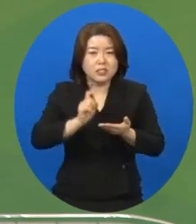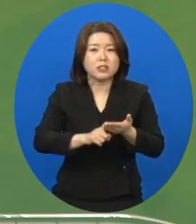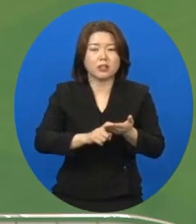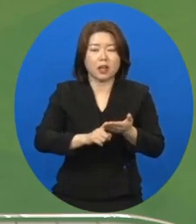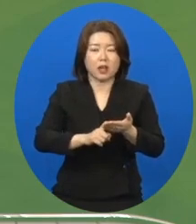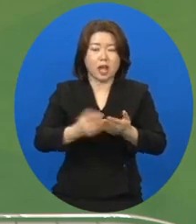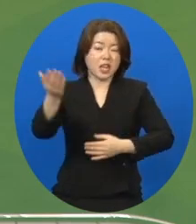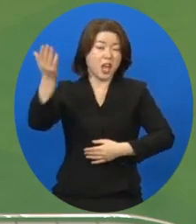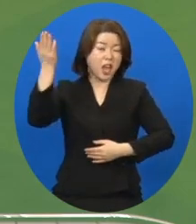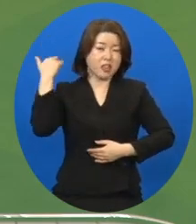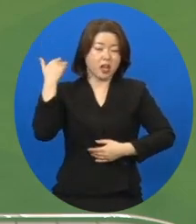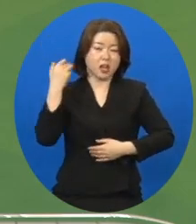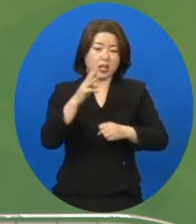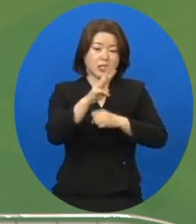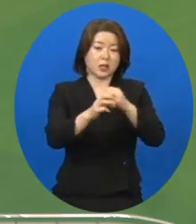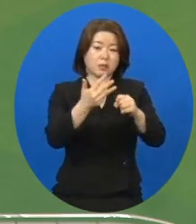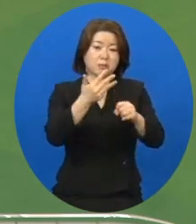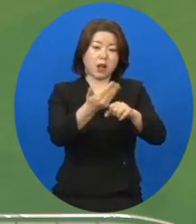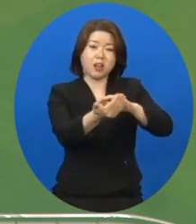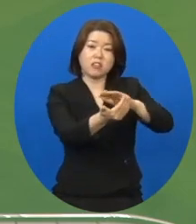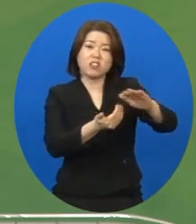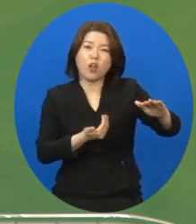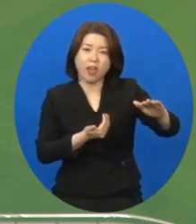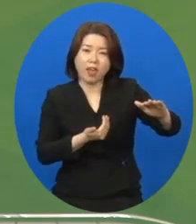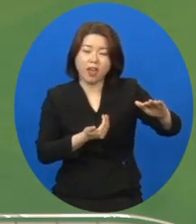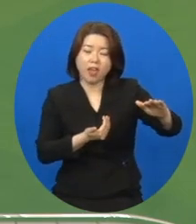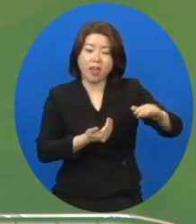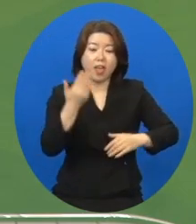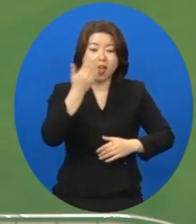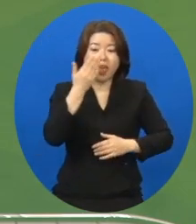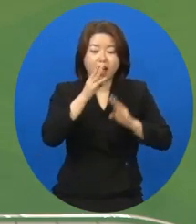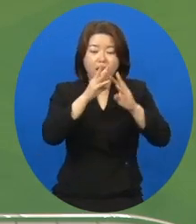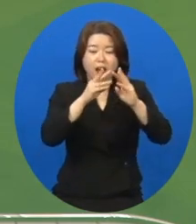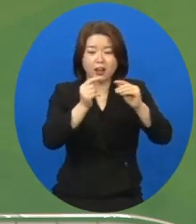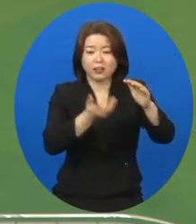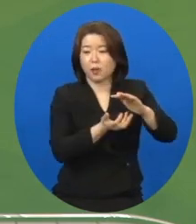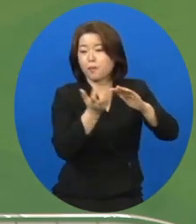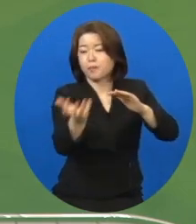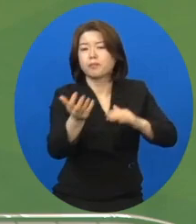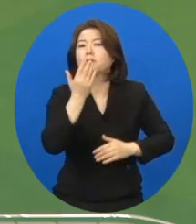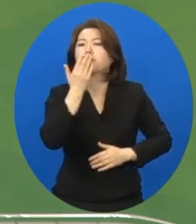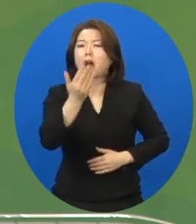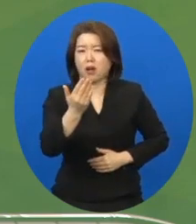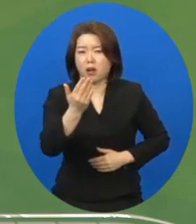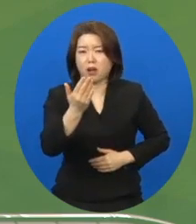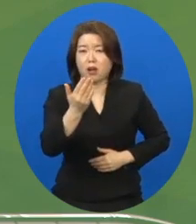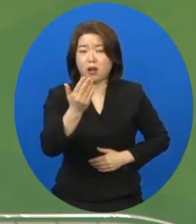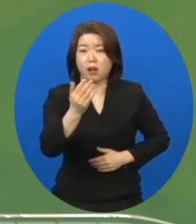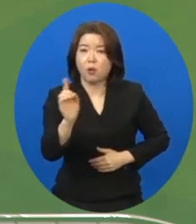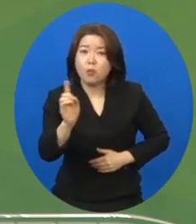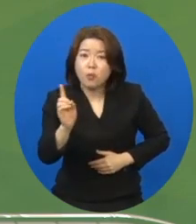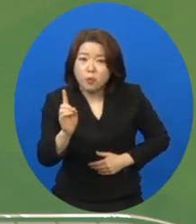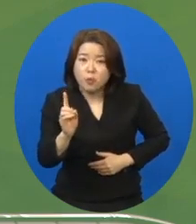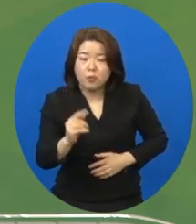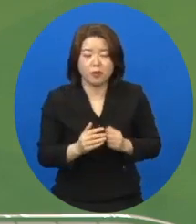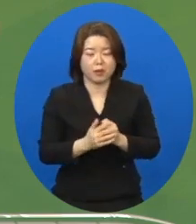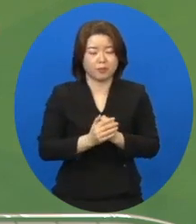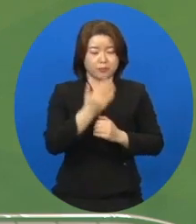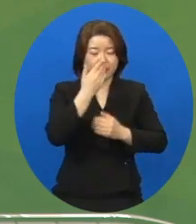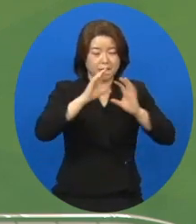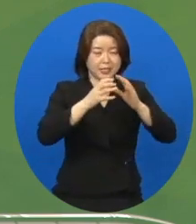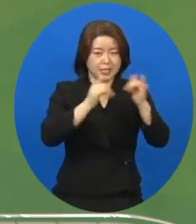일찍 38년 전에 가나안 땅 들어갈 수 있었어요. 이스라엘 백성이 홍해를 건널